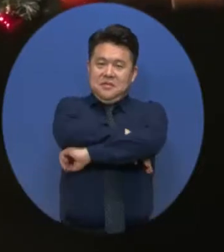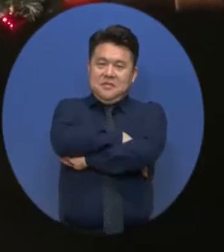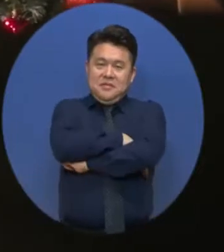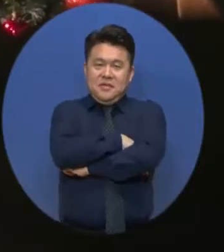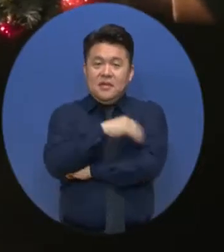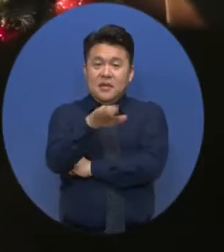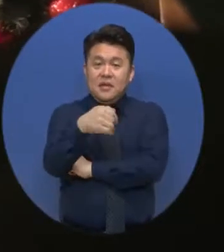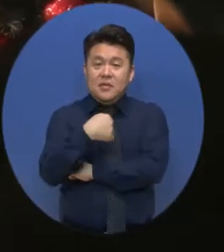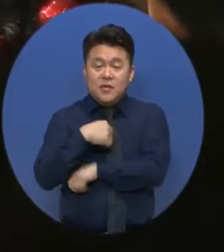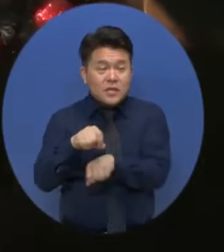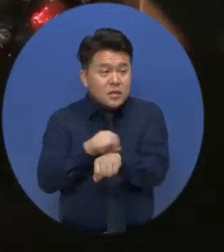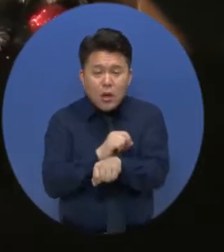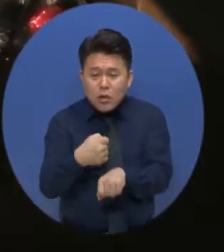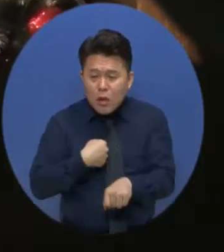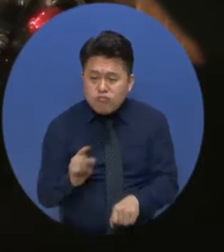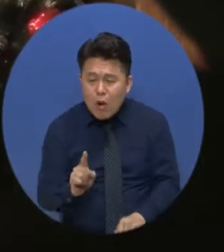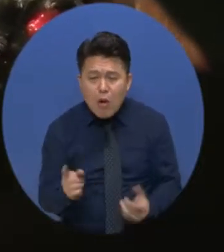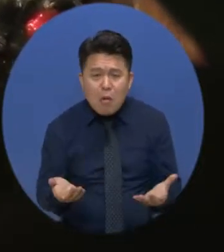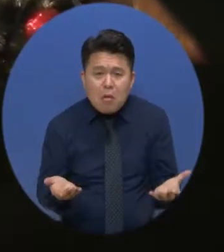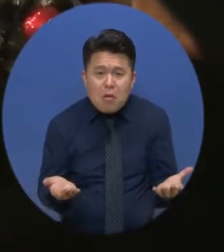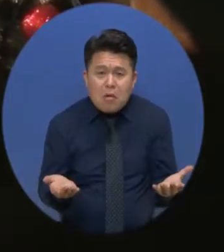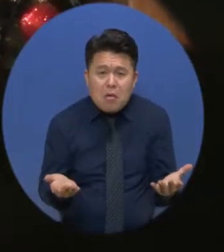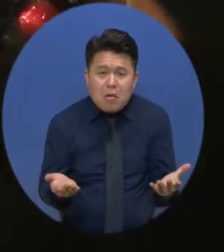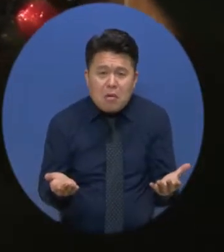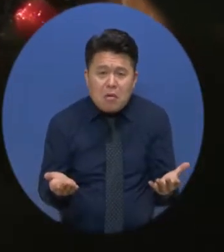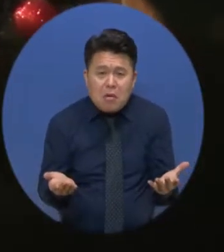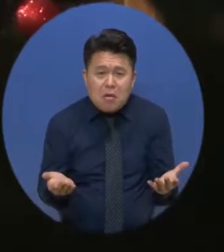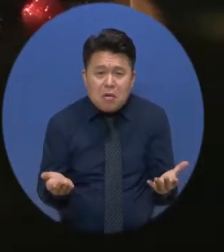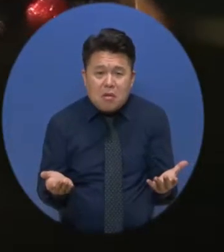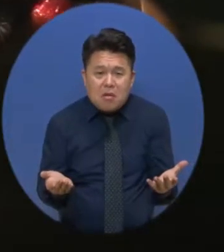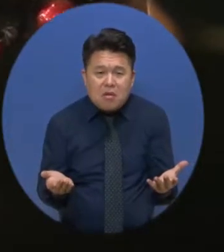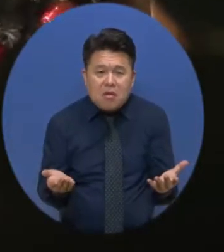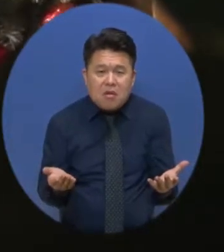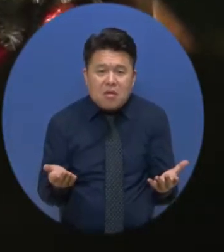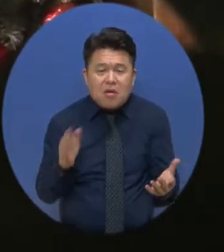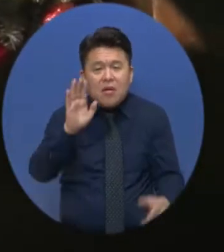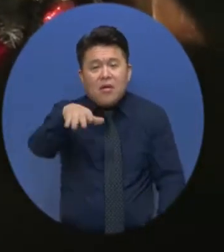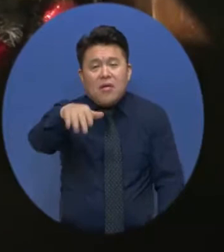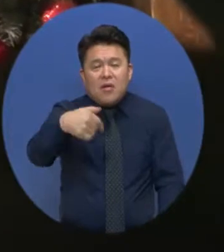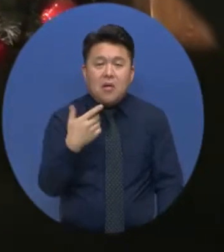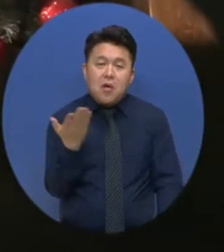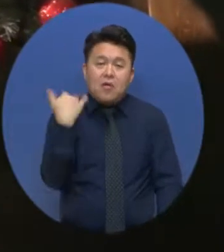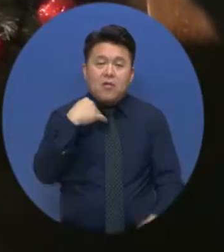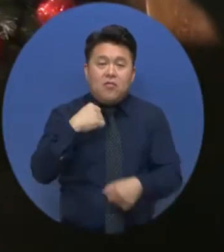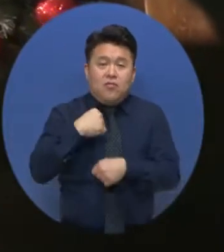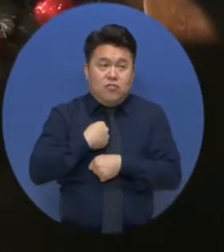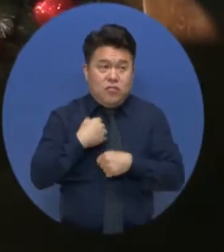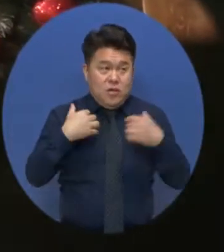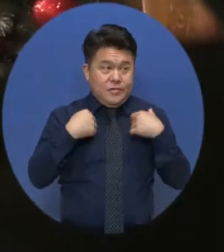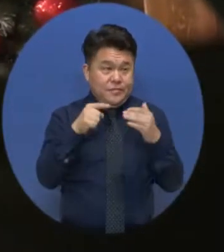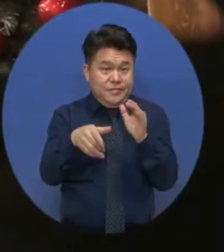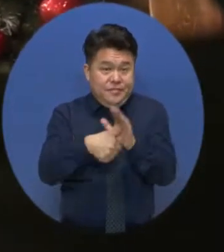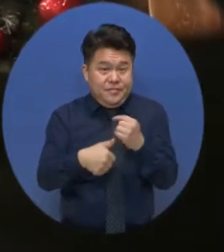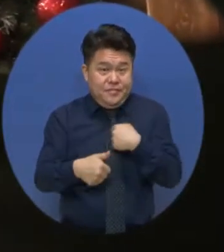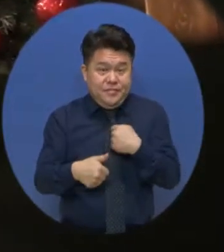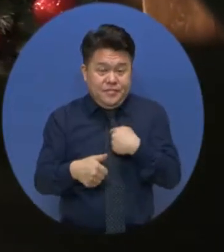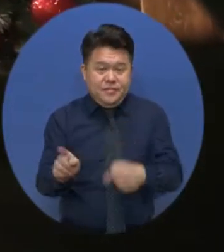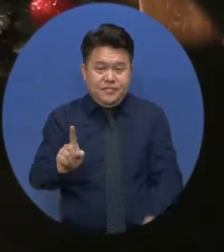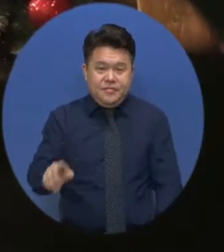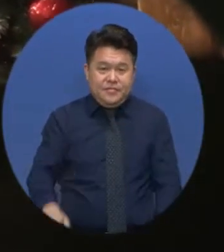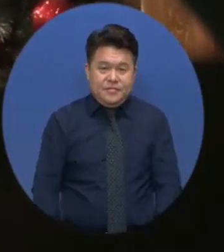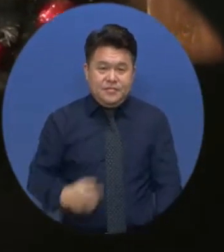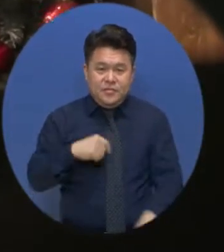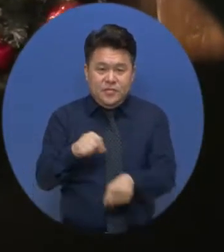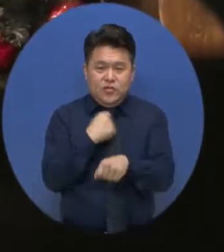아니 내가 뭐가 그렇게 특수하다는 건지. 아니 차라리 그럴 거면 얼마 전에 병무청 갔었을 때